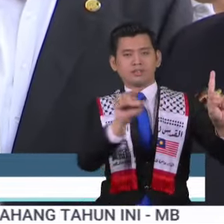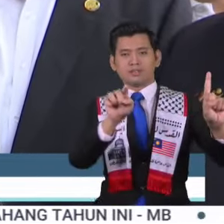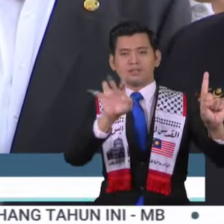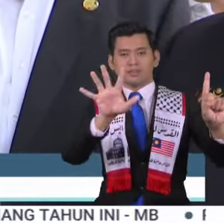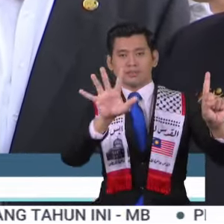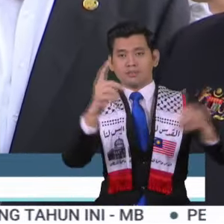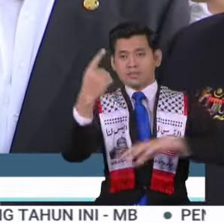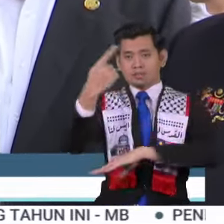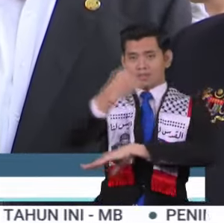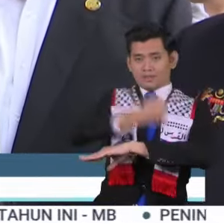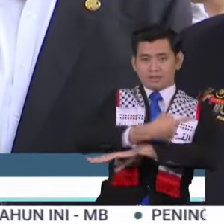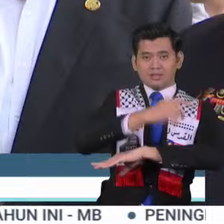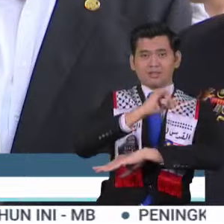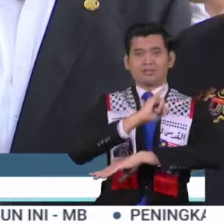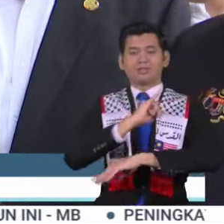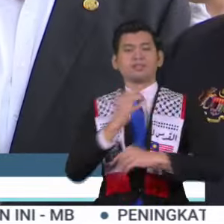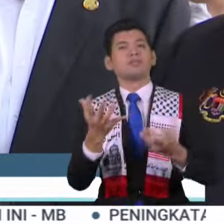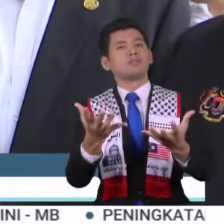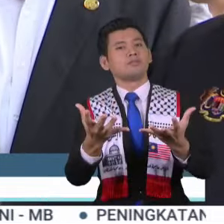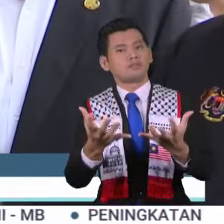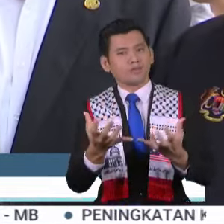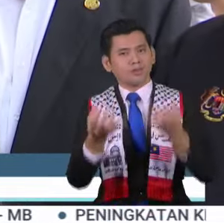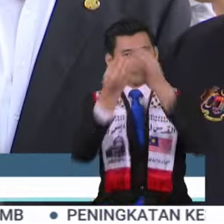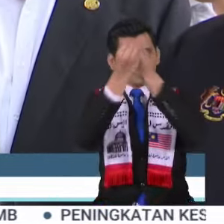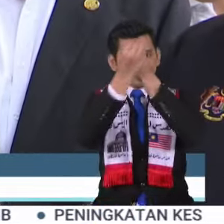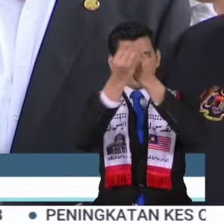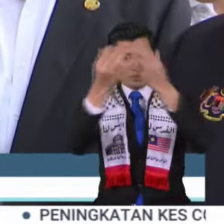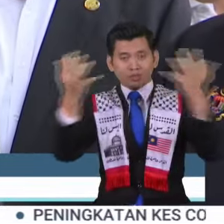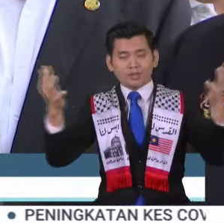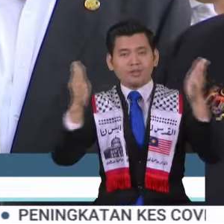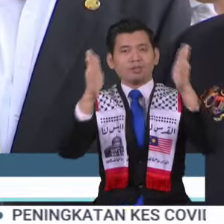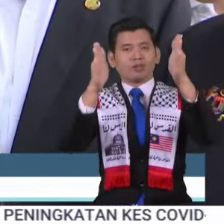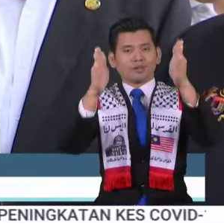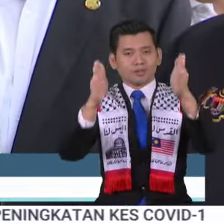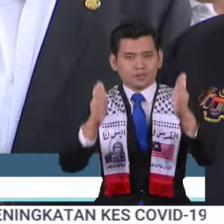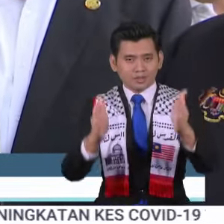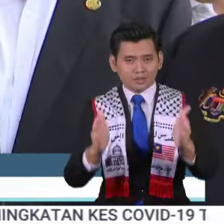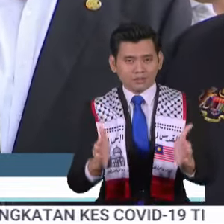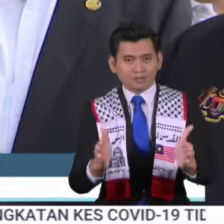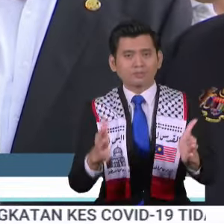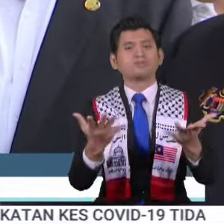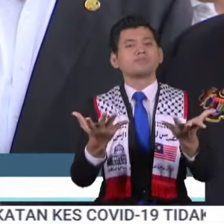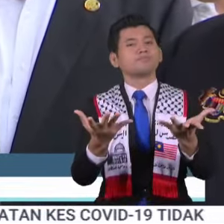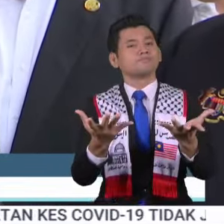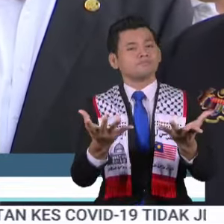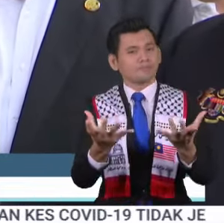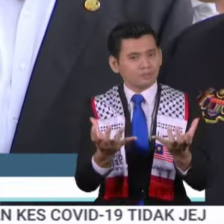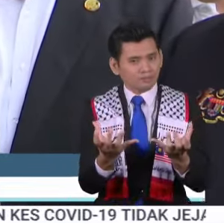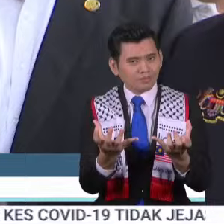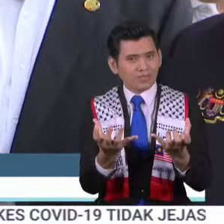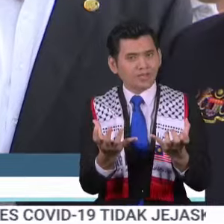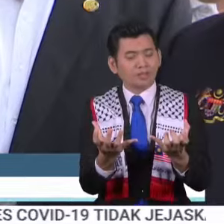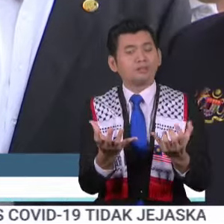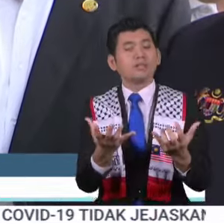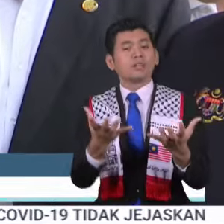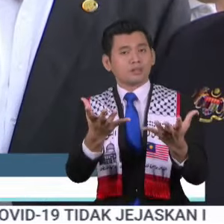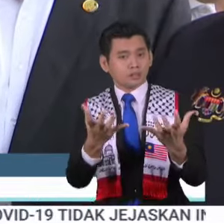dan saya ingin menyatakan kepada mereka yang